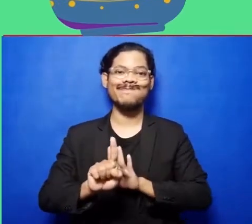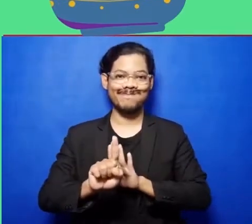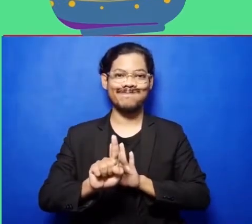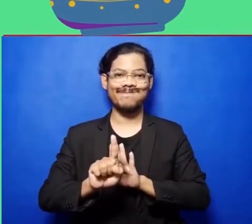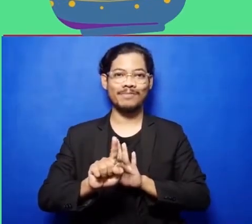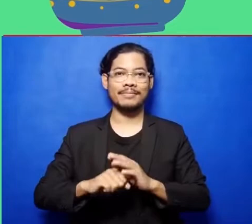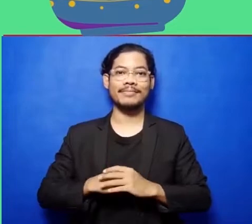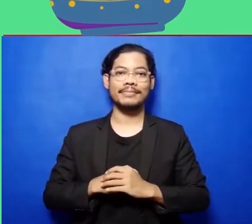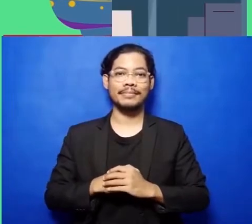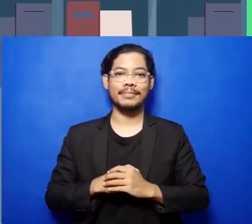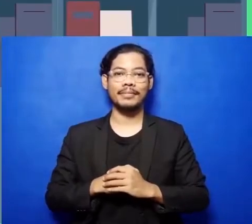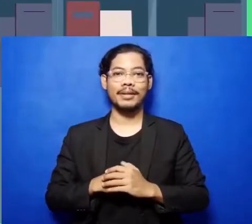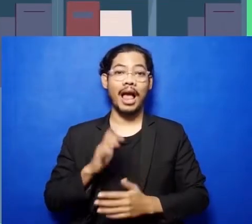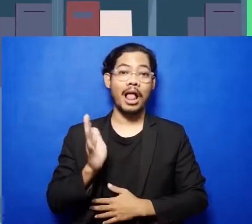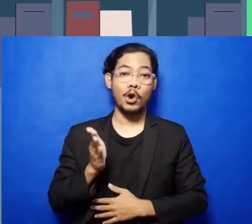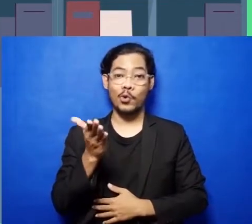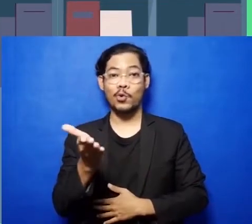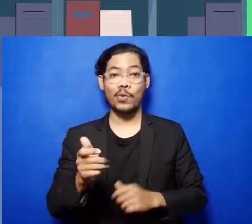hukum.